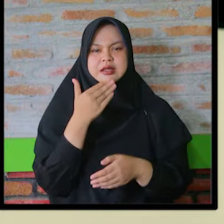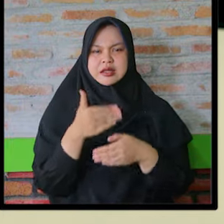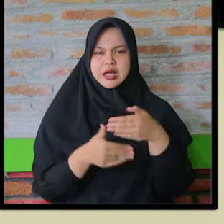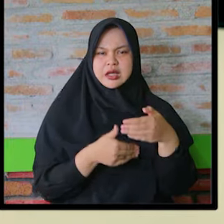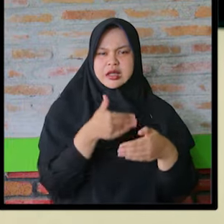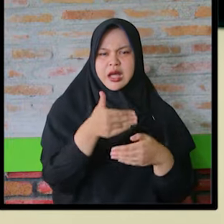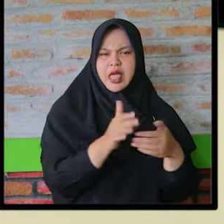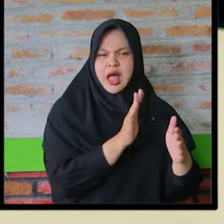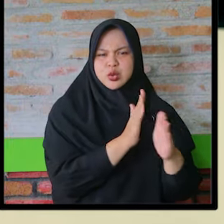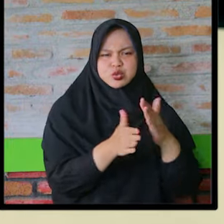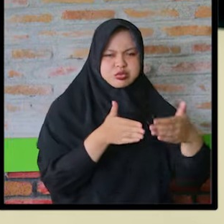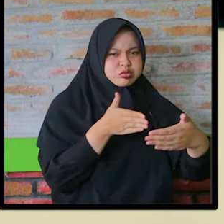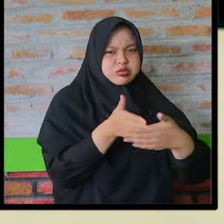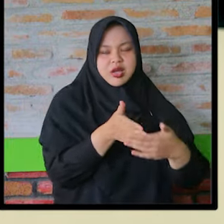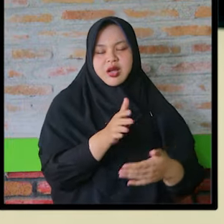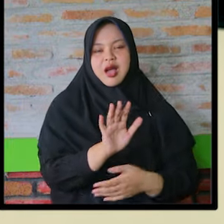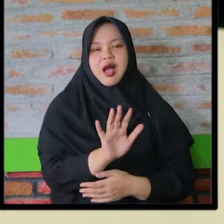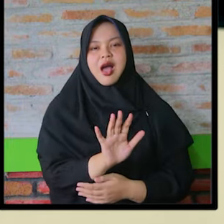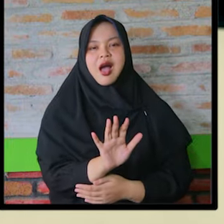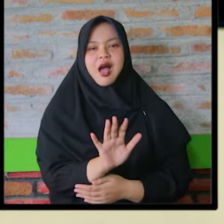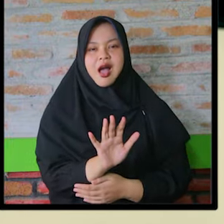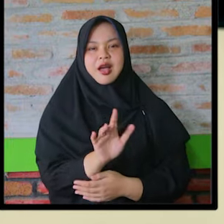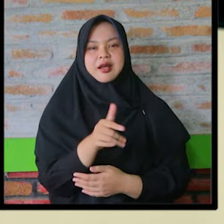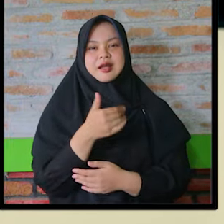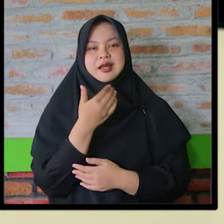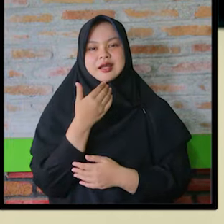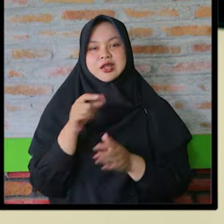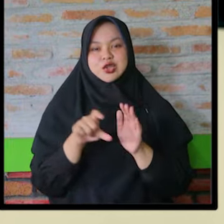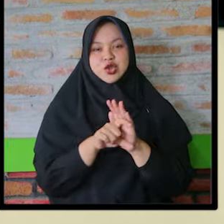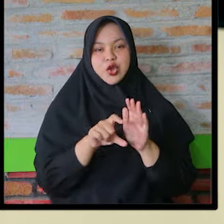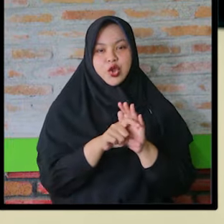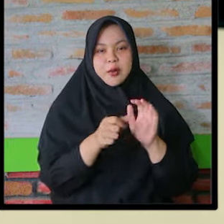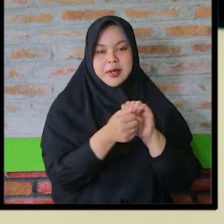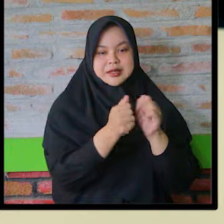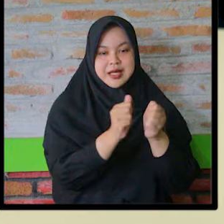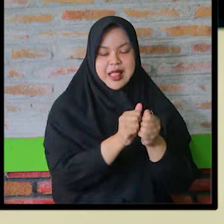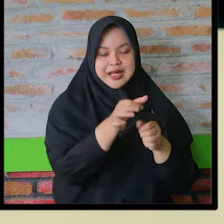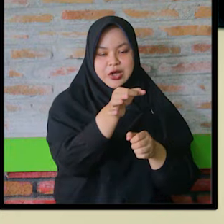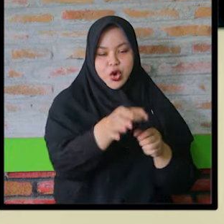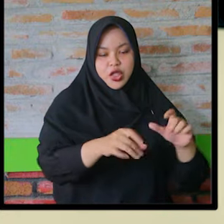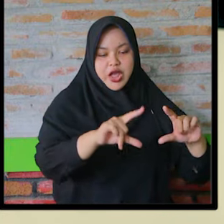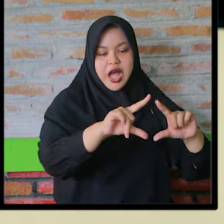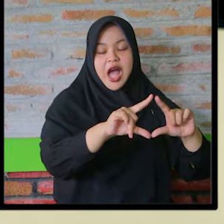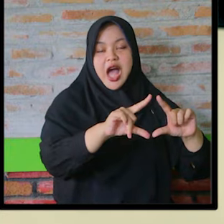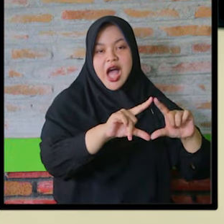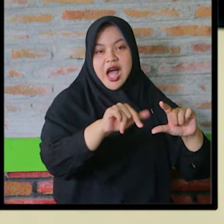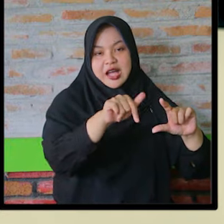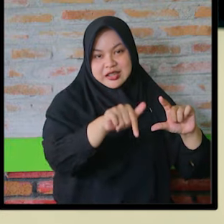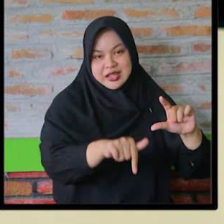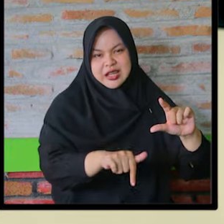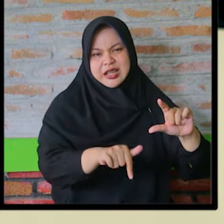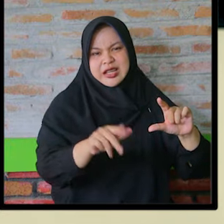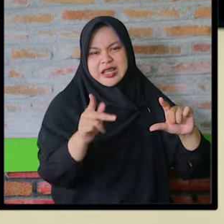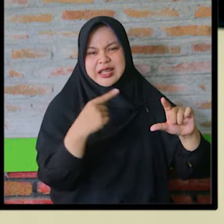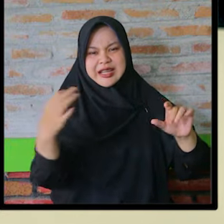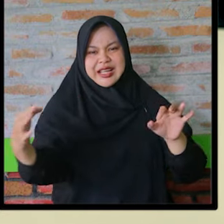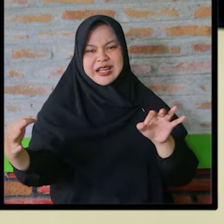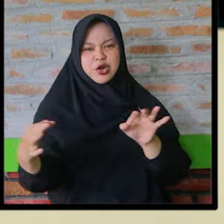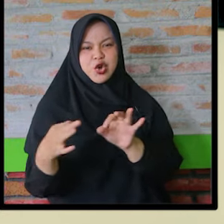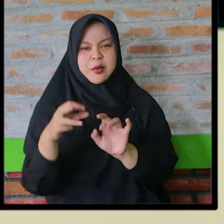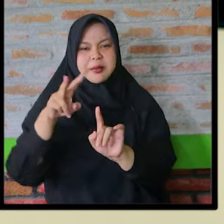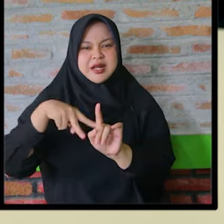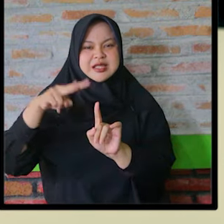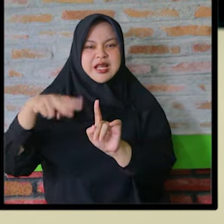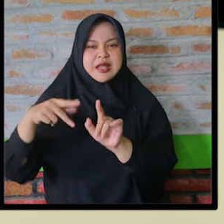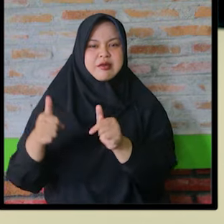enggak langsung nabrak Mbak H jadi misalnya masalahnya ada di kota A kita ini sebenarnya yang dekat yang berperspektif baik